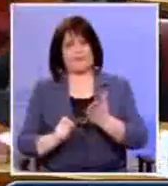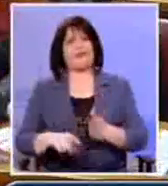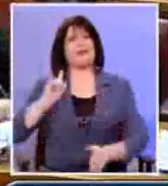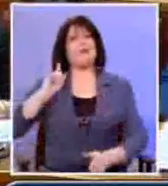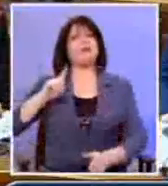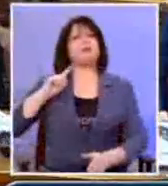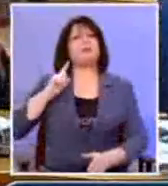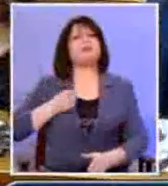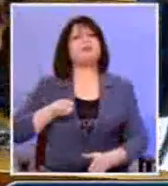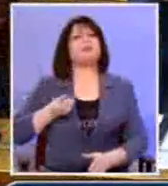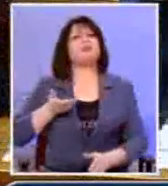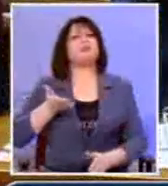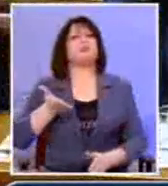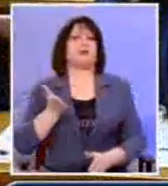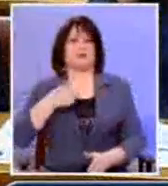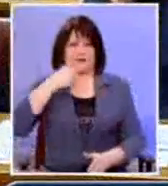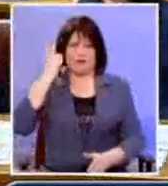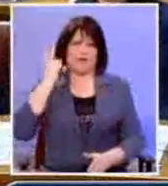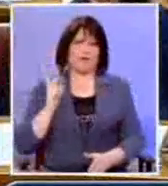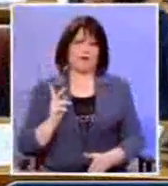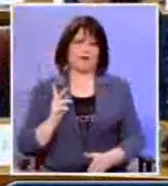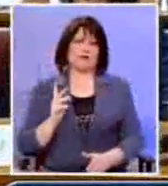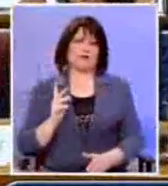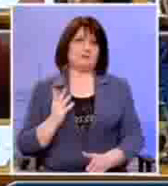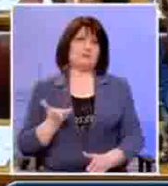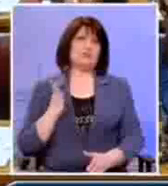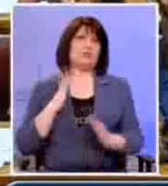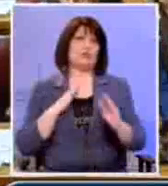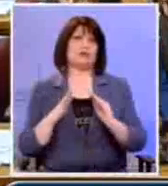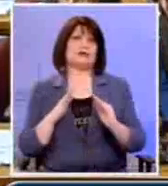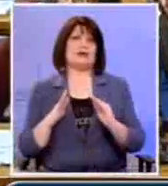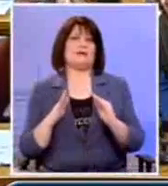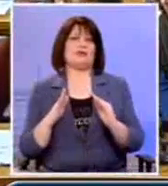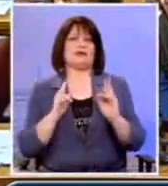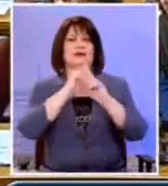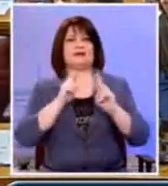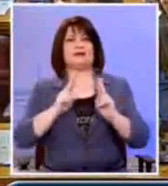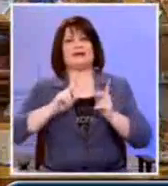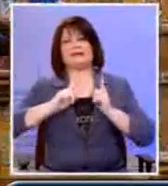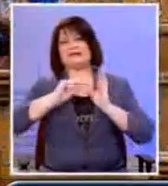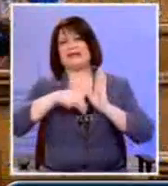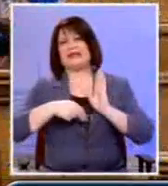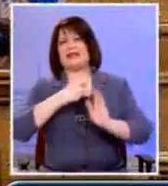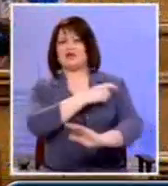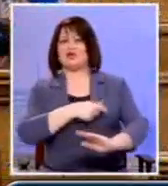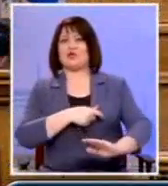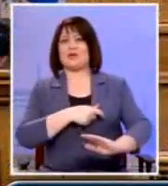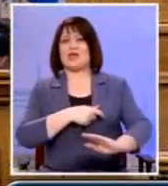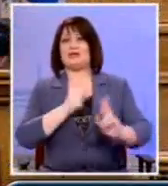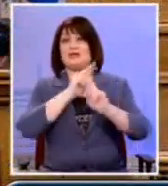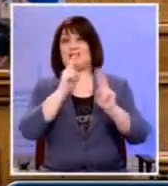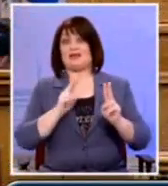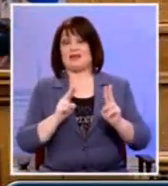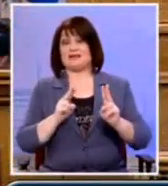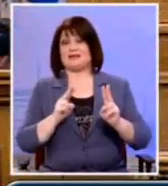παραβιάσεων δικαιωμάτων που προστατεύονται από διεθνείς συνθήκες του ΟΗΕ αλλά και από διεθνείς